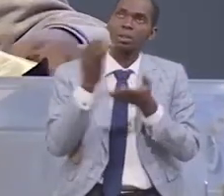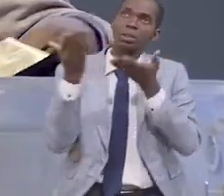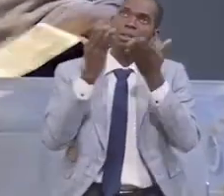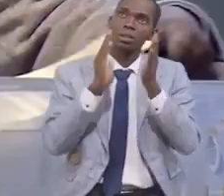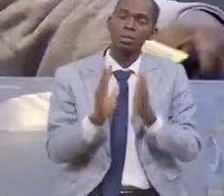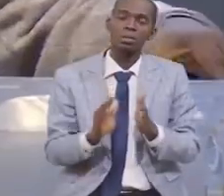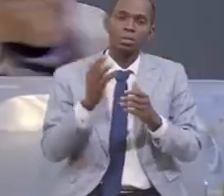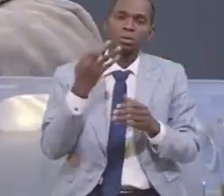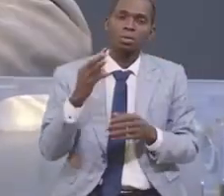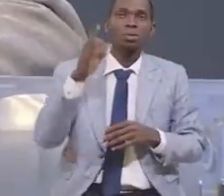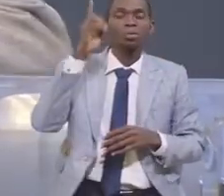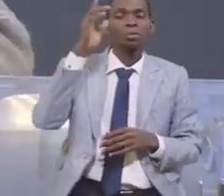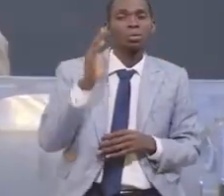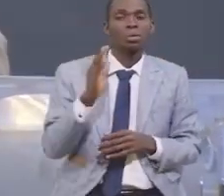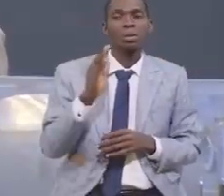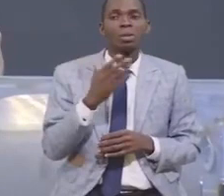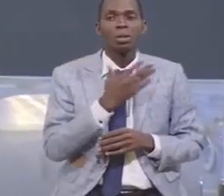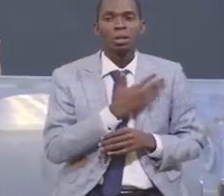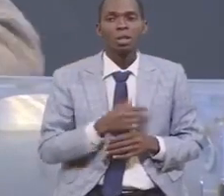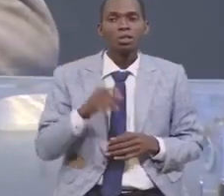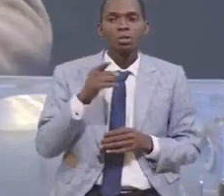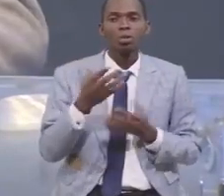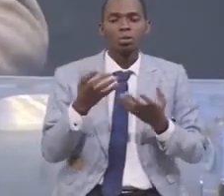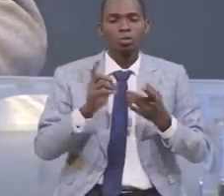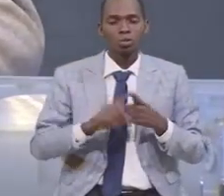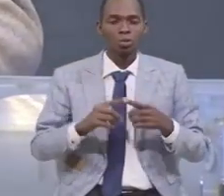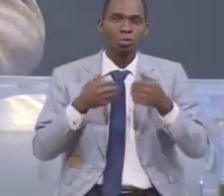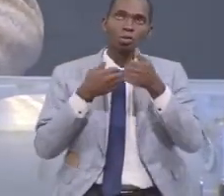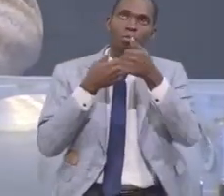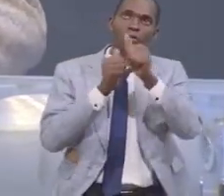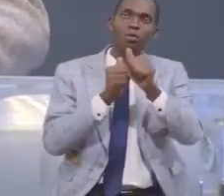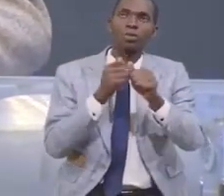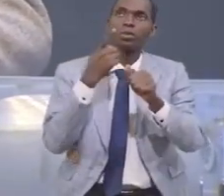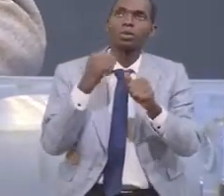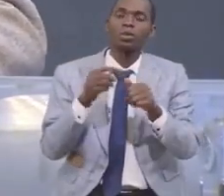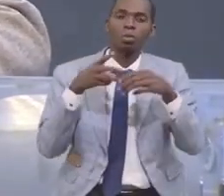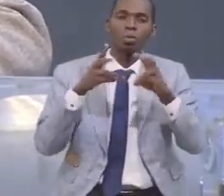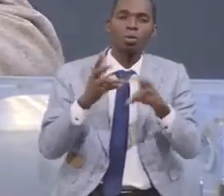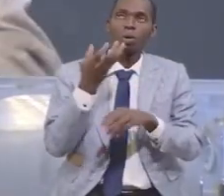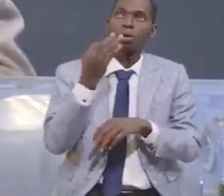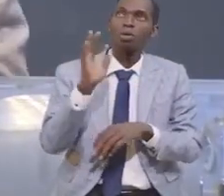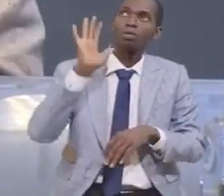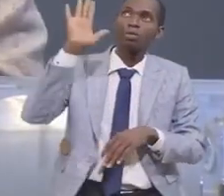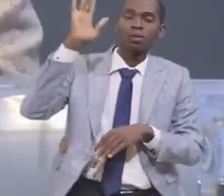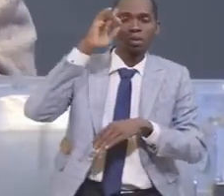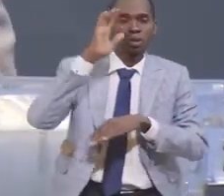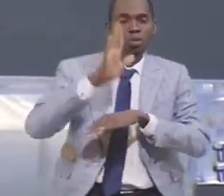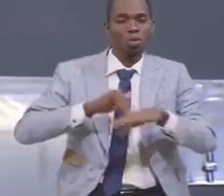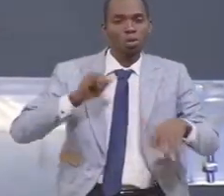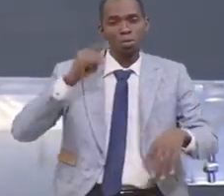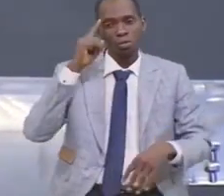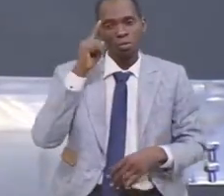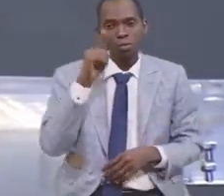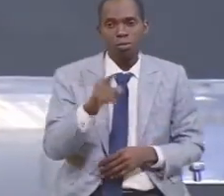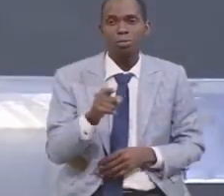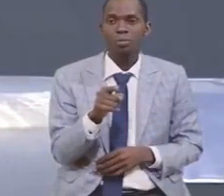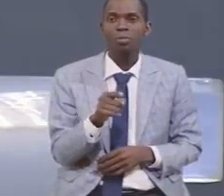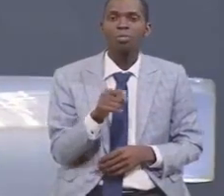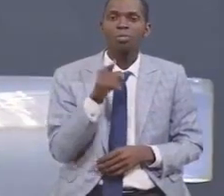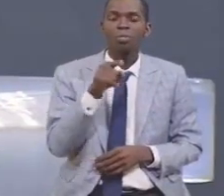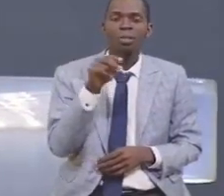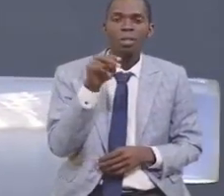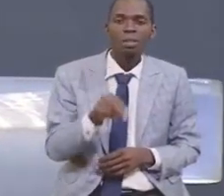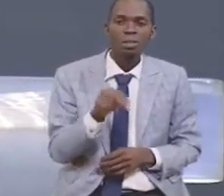ప్రభు కోసం పరుగులు పెట్టాలి అనుకుంటే. You're going to go the way of his calling. ఆయన పిలుపుకు సంబంధించిన మార్గంలో ప్రయాణం చేయాలనుకుంటే. You